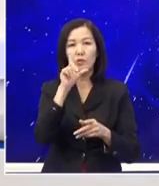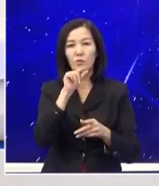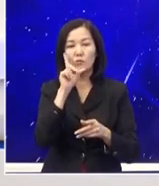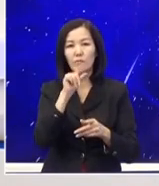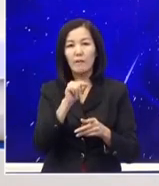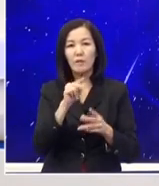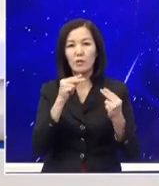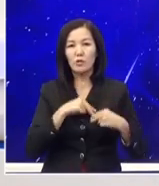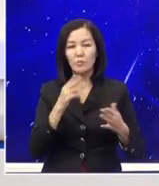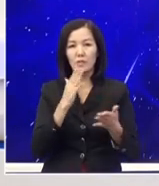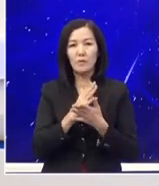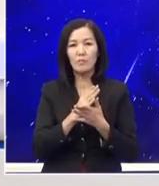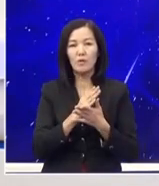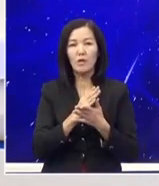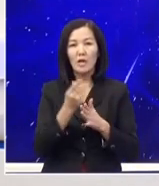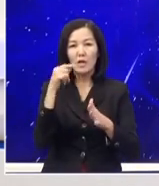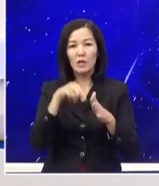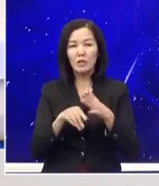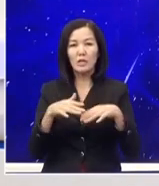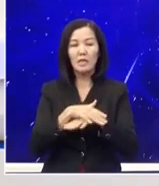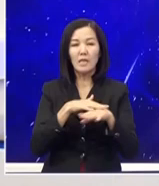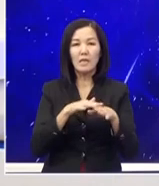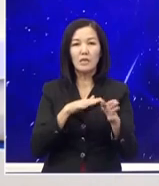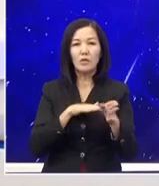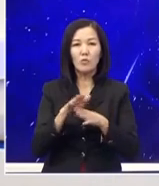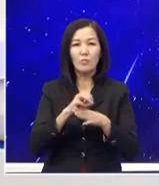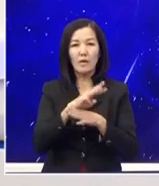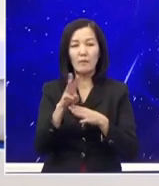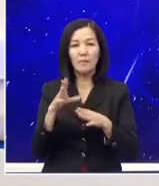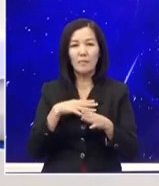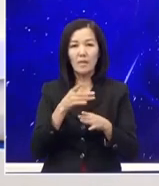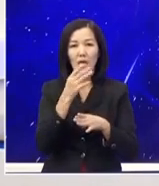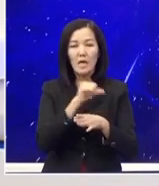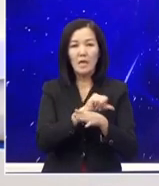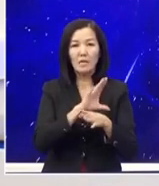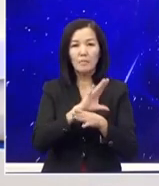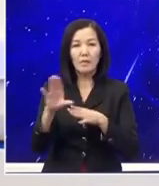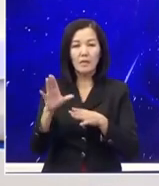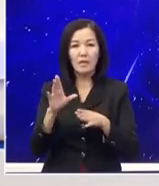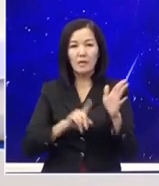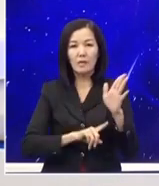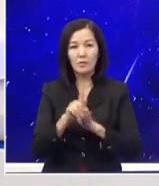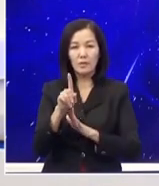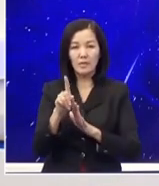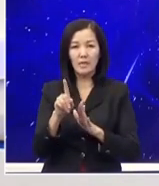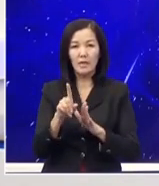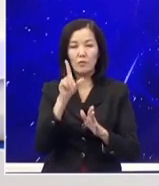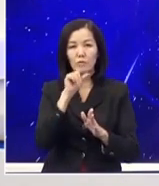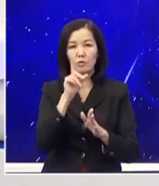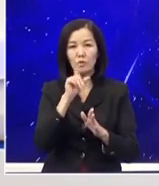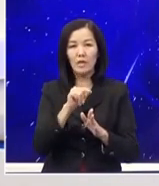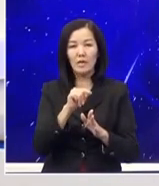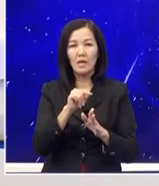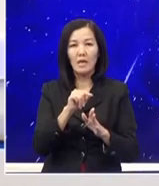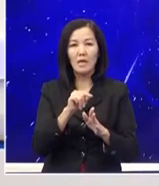жұмыс істеп тұр. Фабрикалар ішкі нарықты толығымен қамтамасыз етіп, экспортқа да өз өнімін шығарып отыр. Ал құстары